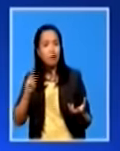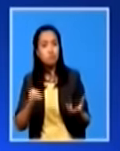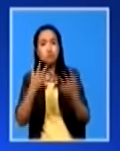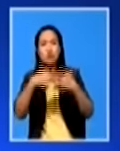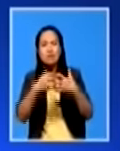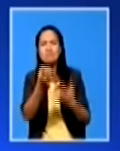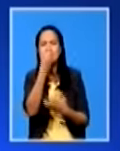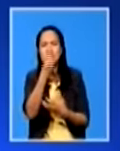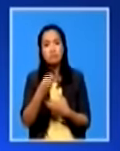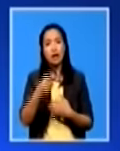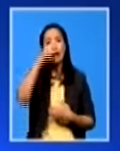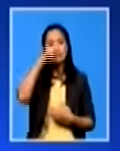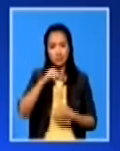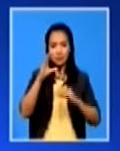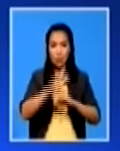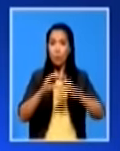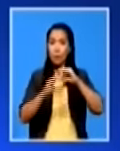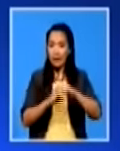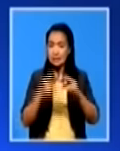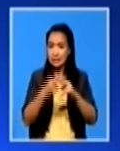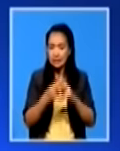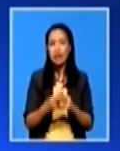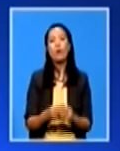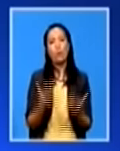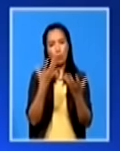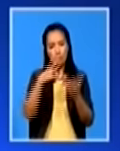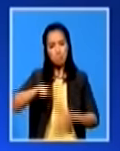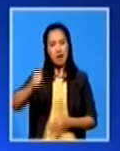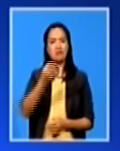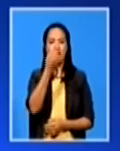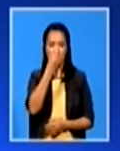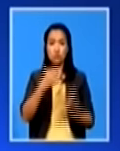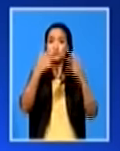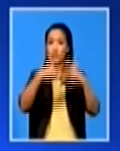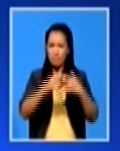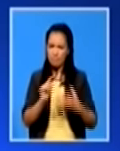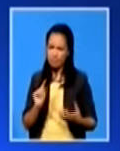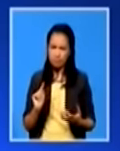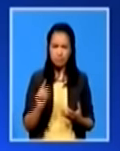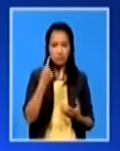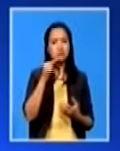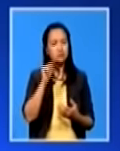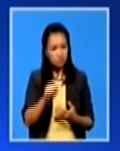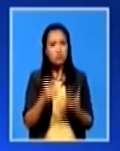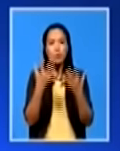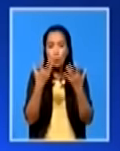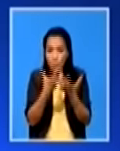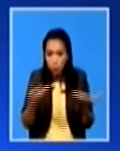เทศภายใต้โครงการเมืองนวัตกรรมอาหารนะครับซึ่งเป็นอุตสาหกรรมใหม่หนึ่งในอุตสาหกรรม